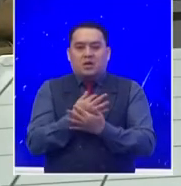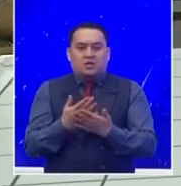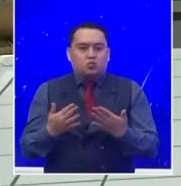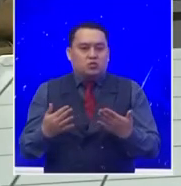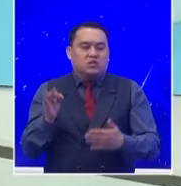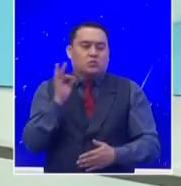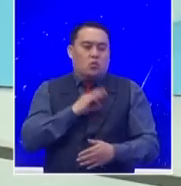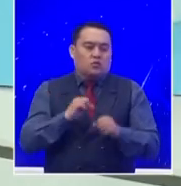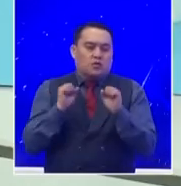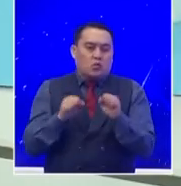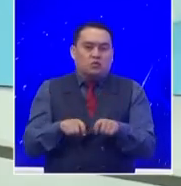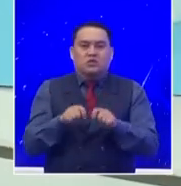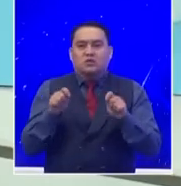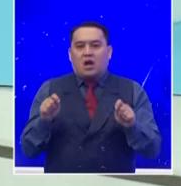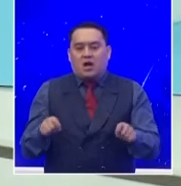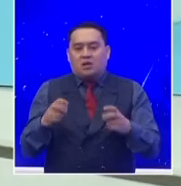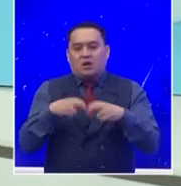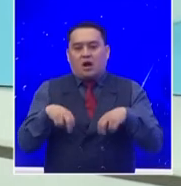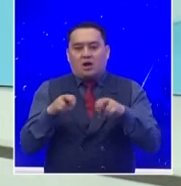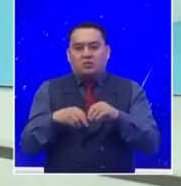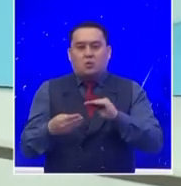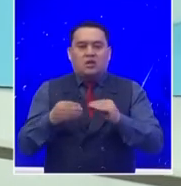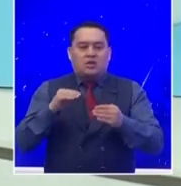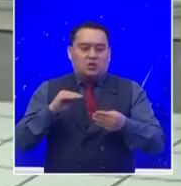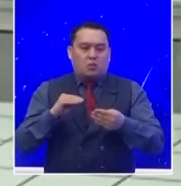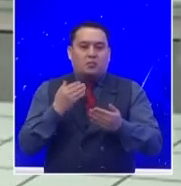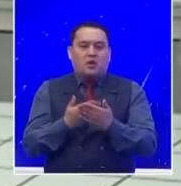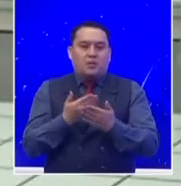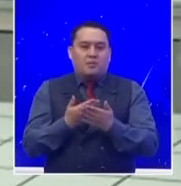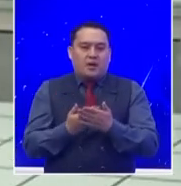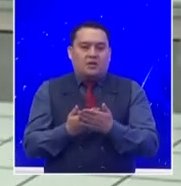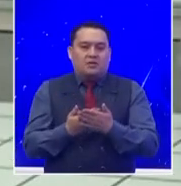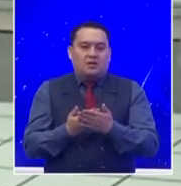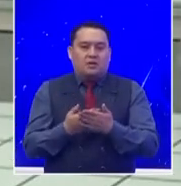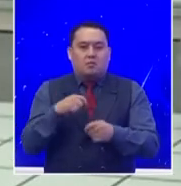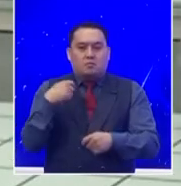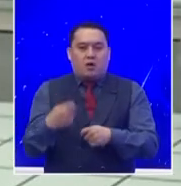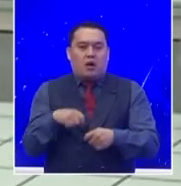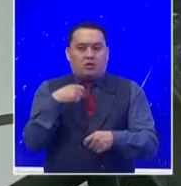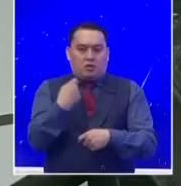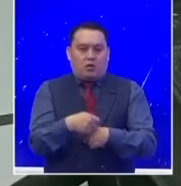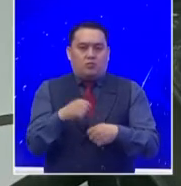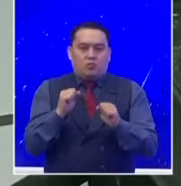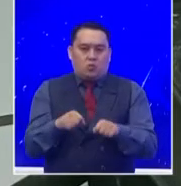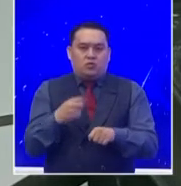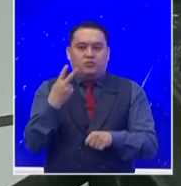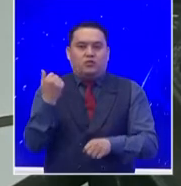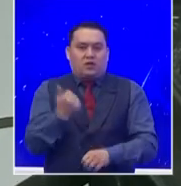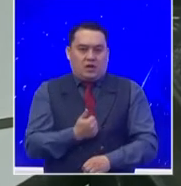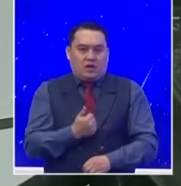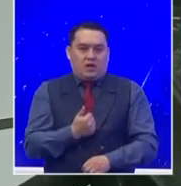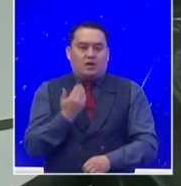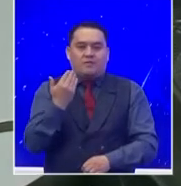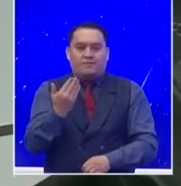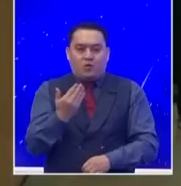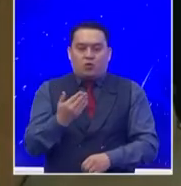быть использованы для создания биоразлагаемых пластиков. К примеру, биопластик из кожуры банана можно получить в течение 2 дней. По словам